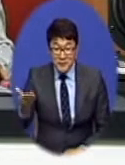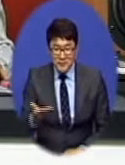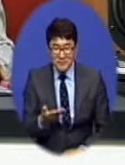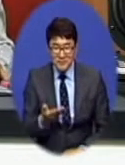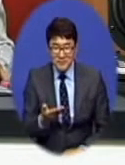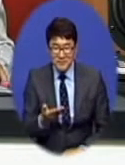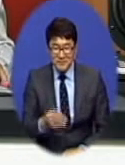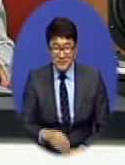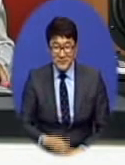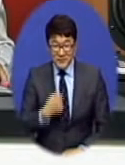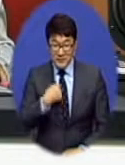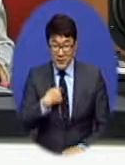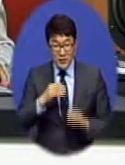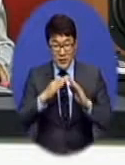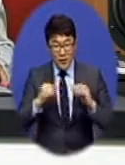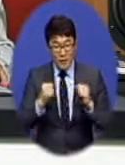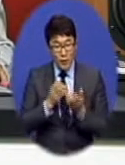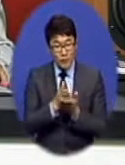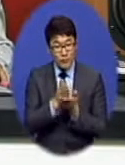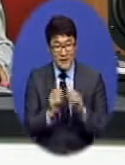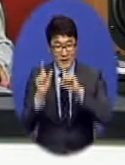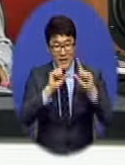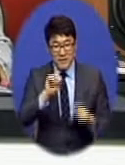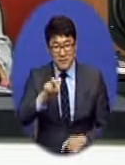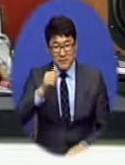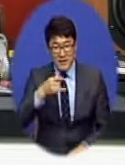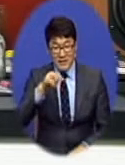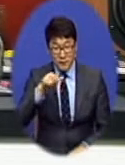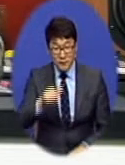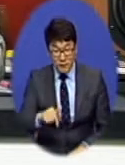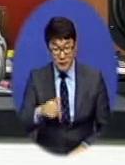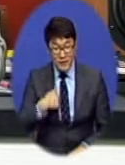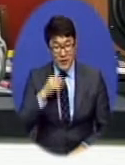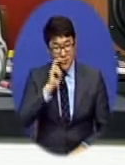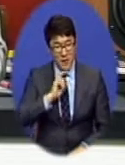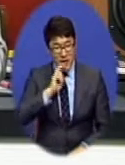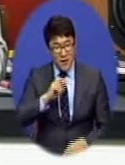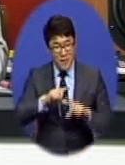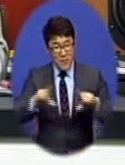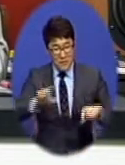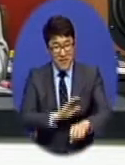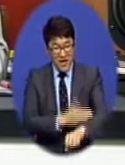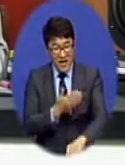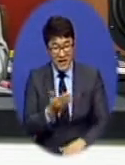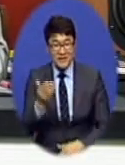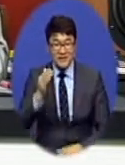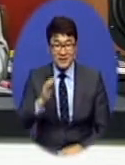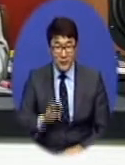여러분들, 예, 저는 전라북도 군산에 사는 임희숙이에요. 네. 제가 노래를 못 하더라도